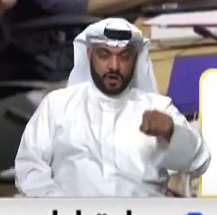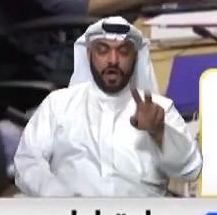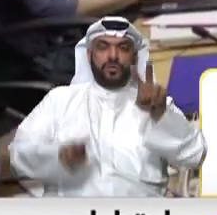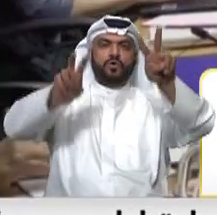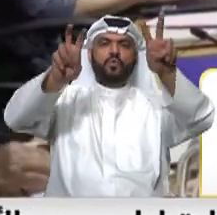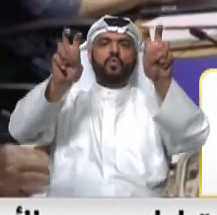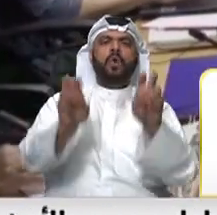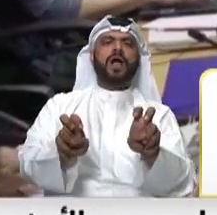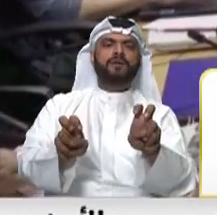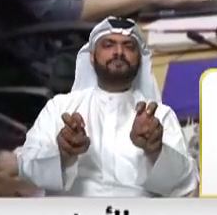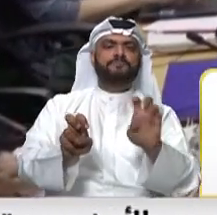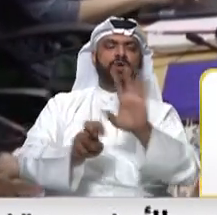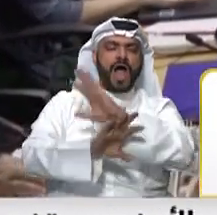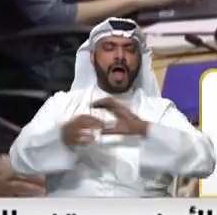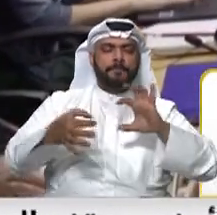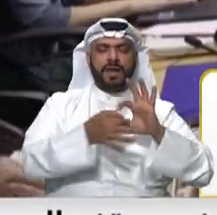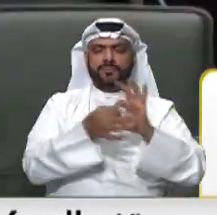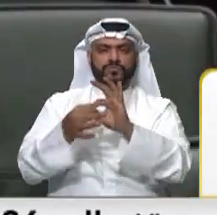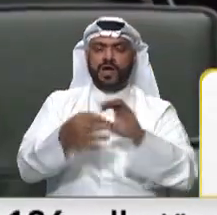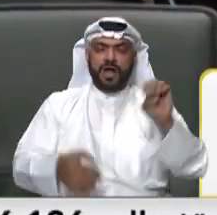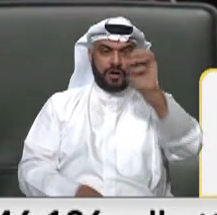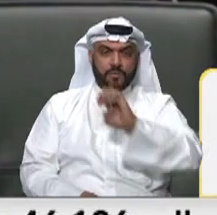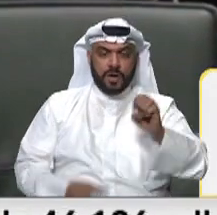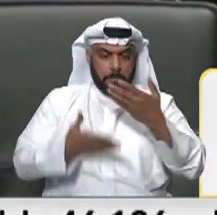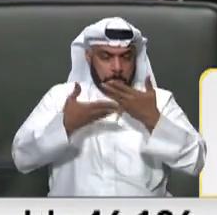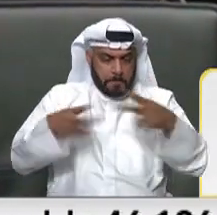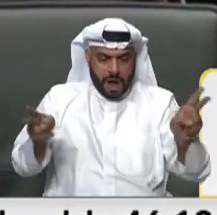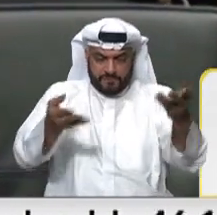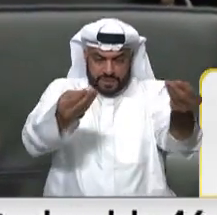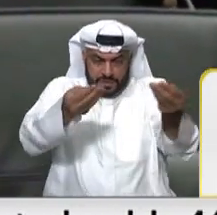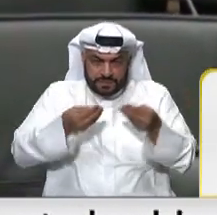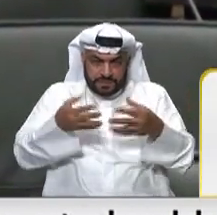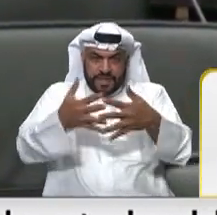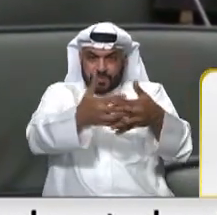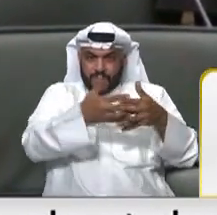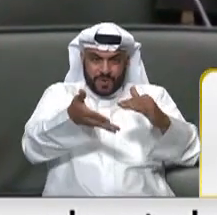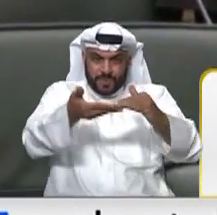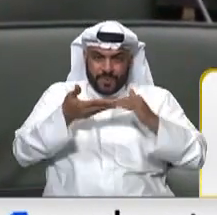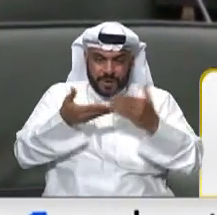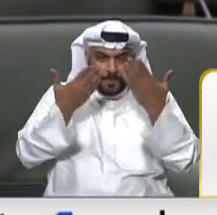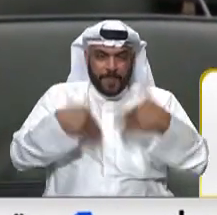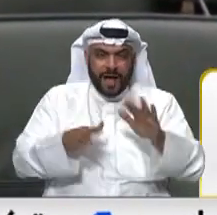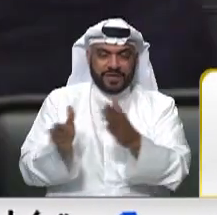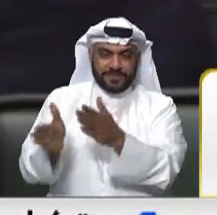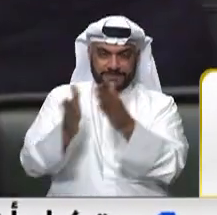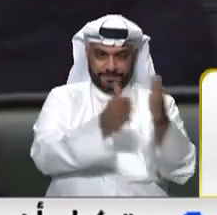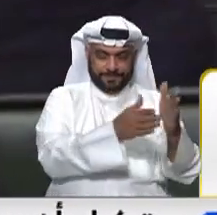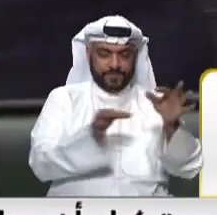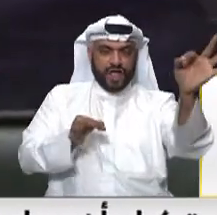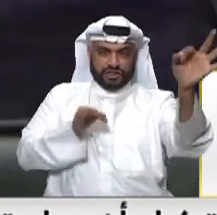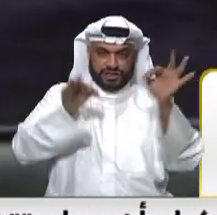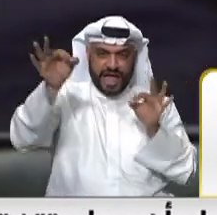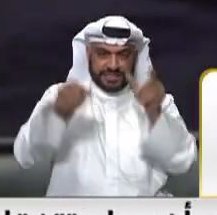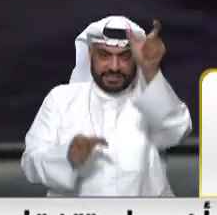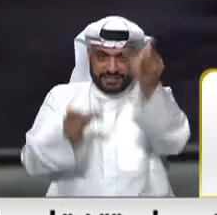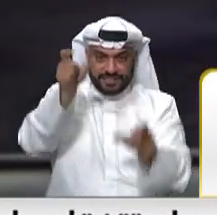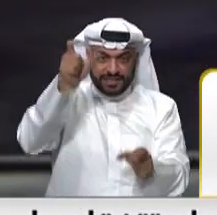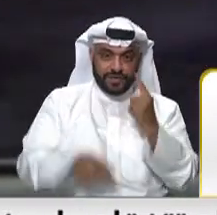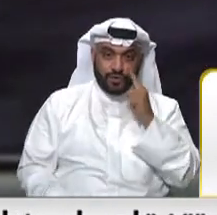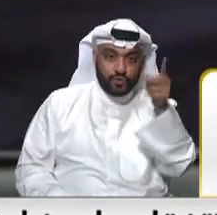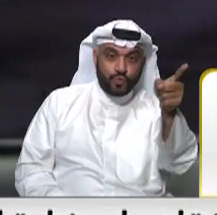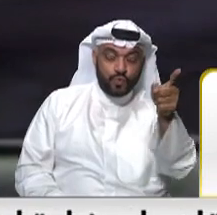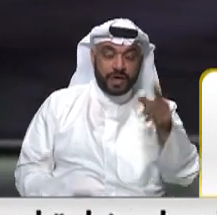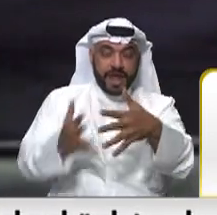لمواجهه ايران لعدم حصولها على تاييد واشنطن بهذا الشان دبلوماسيون يرون ان واشنطن